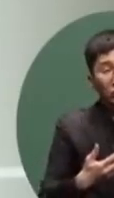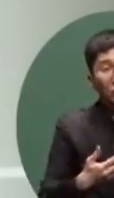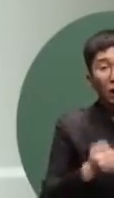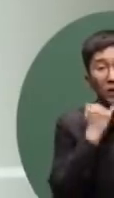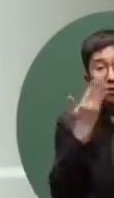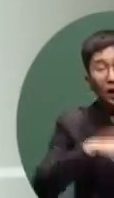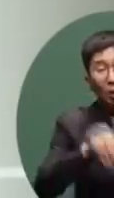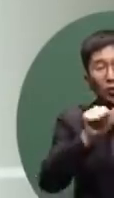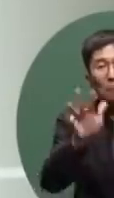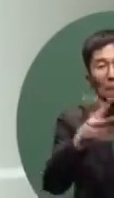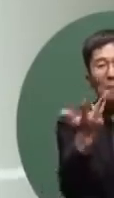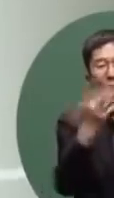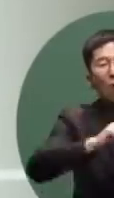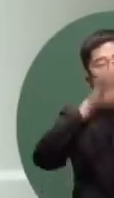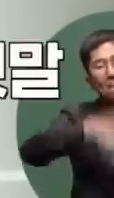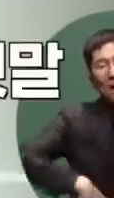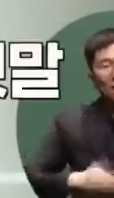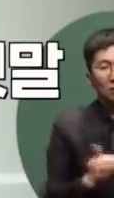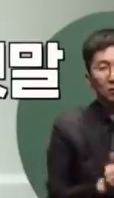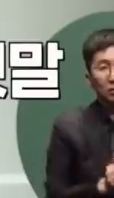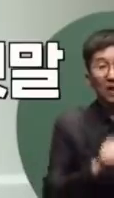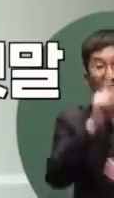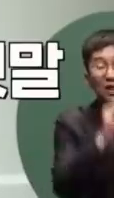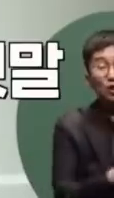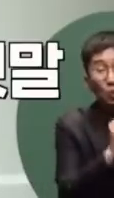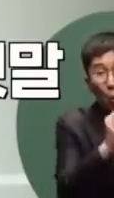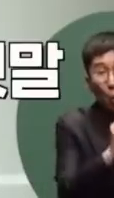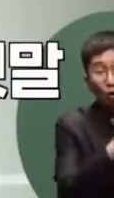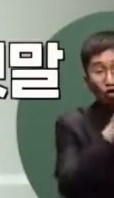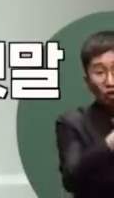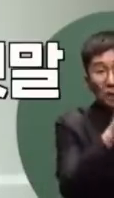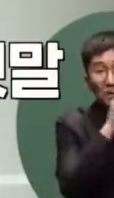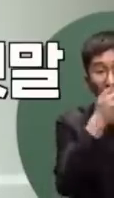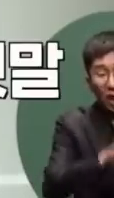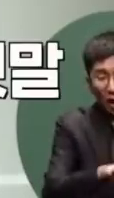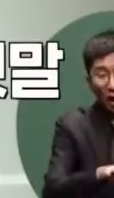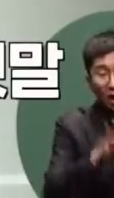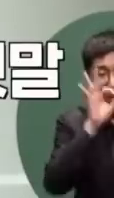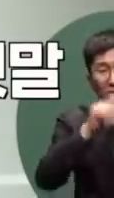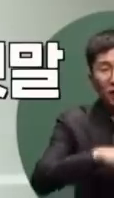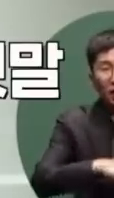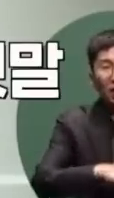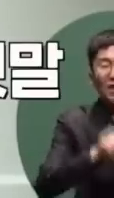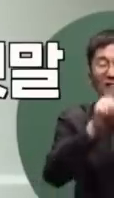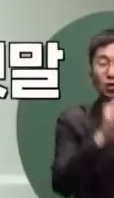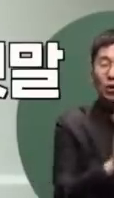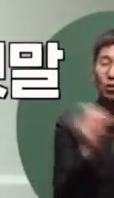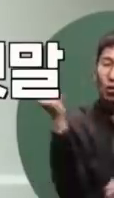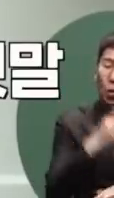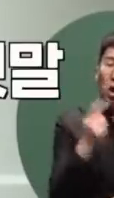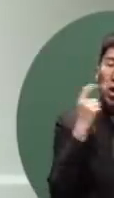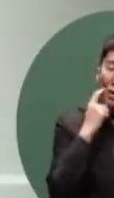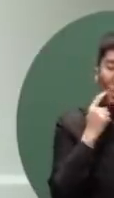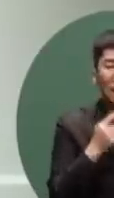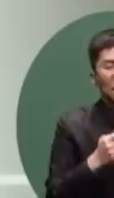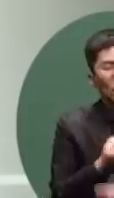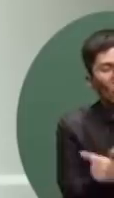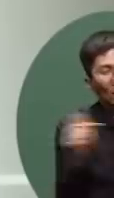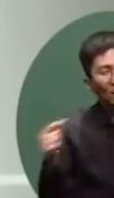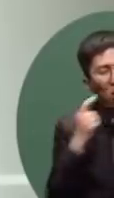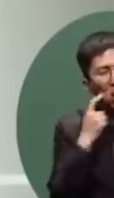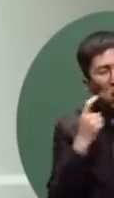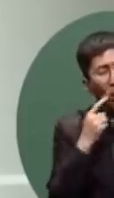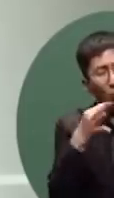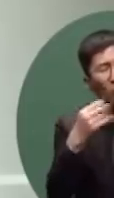3억 5천 투자했다고 거짓말하세요. 수익 그분 그 사람들 4천억인데 1조 원이라고 또 거짓말하십니다. 이런